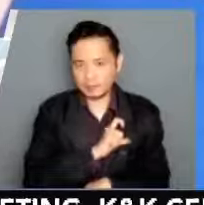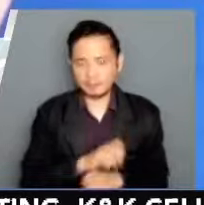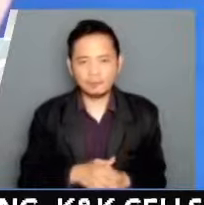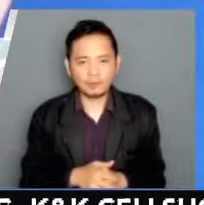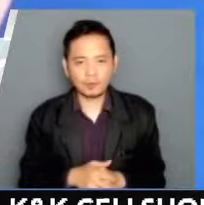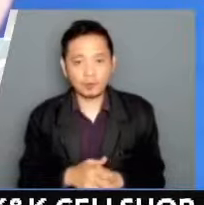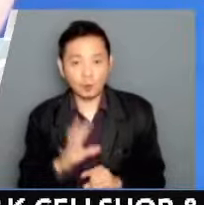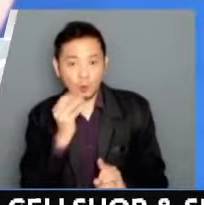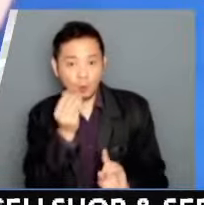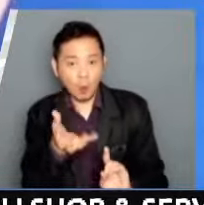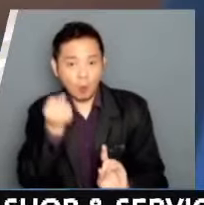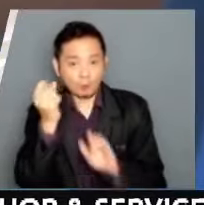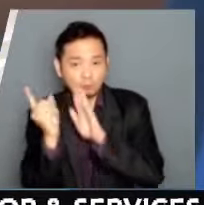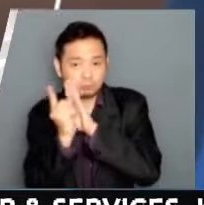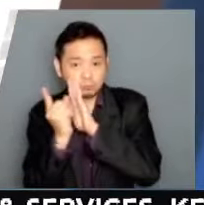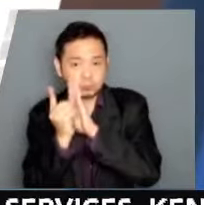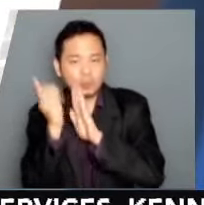house